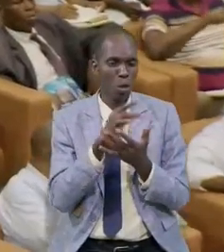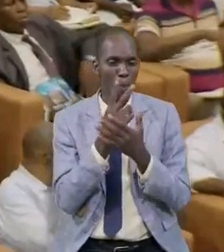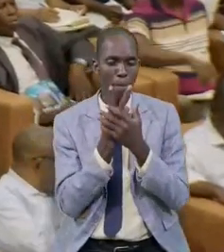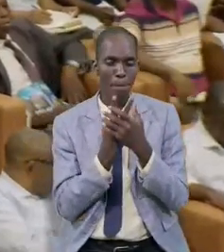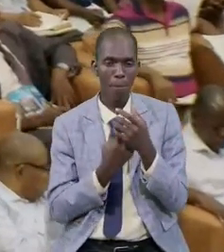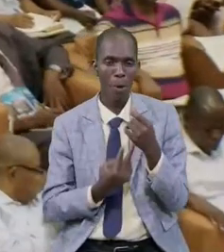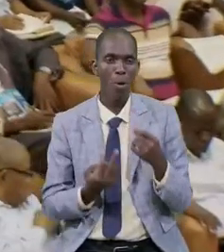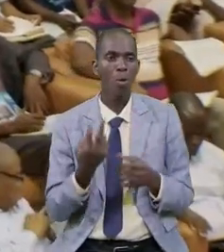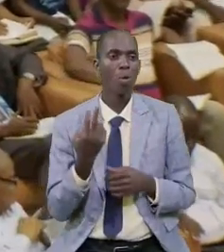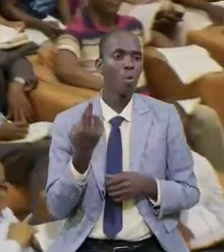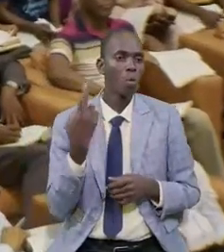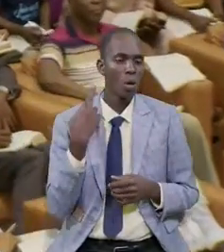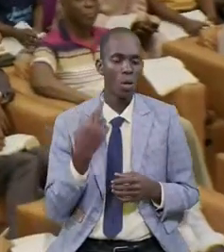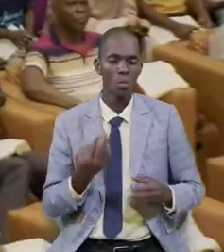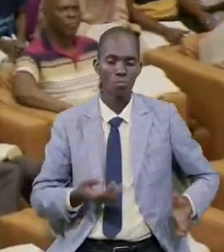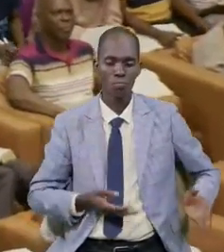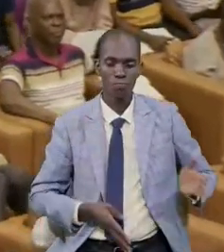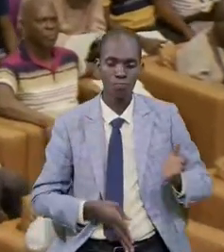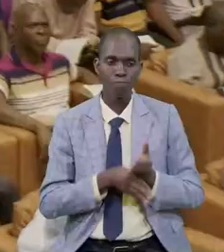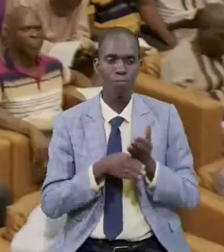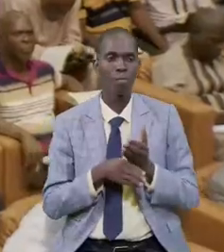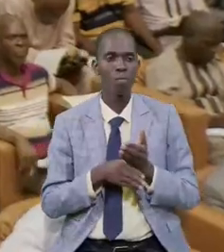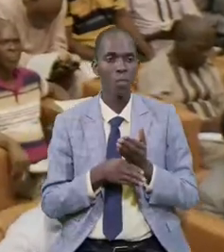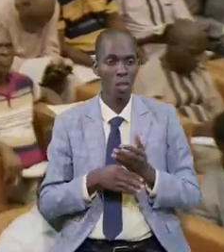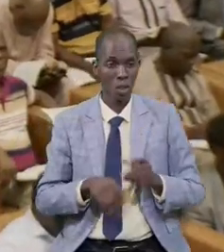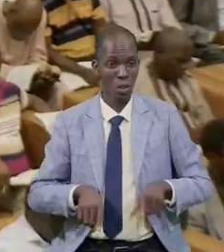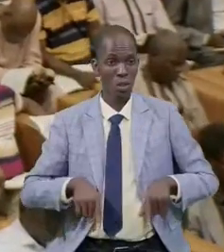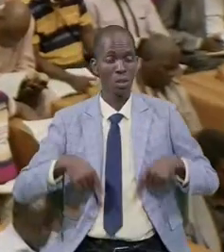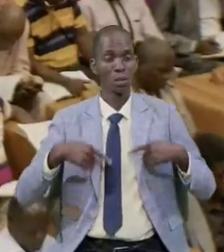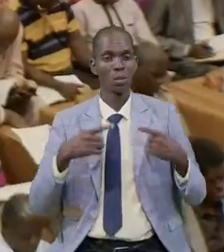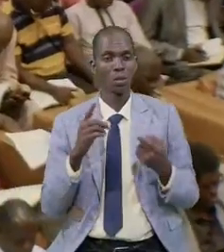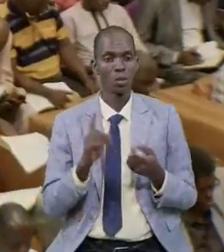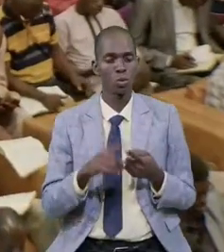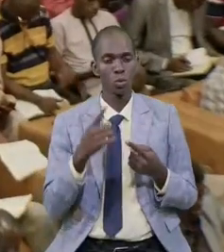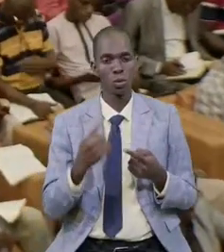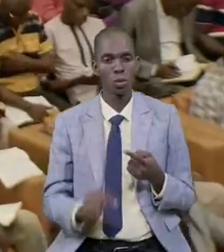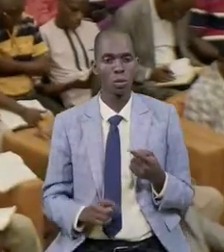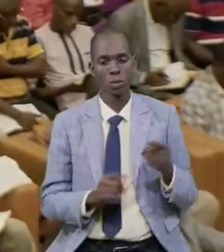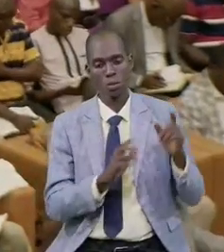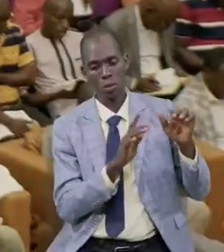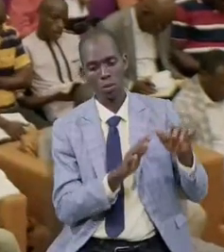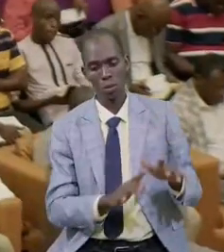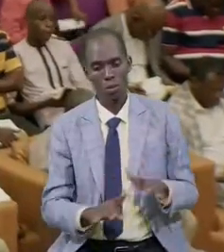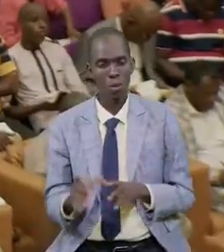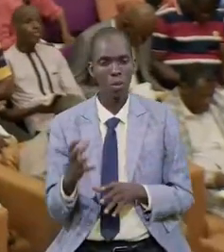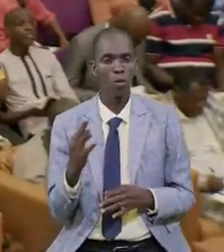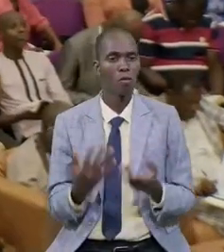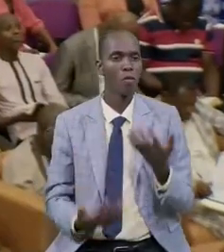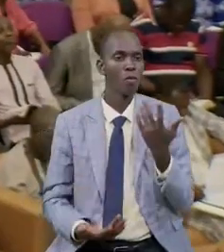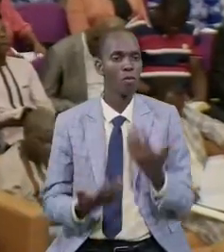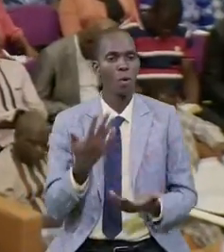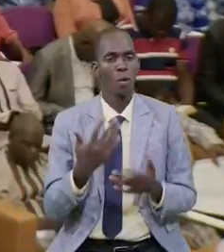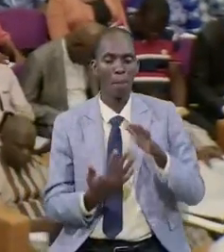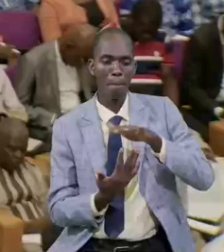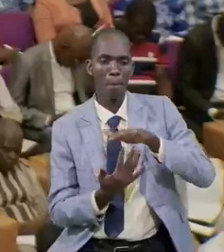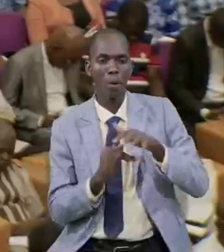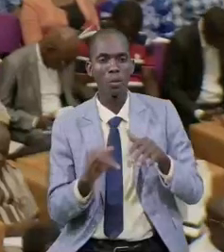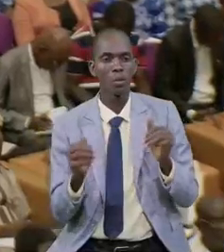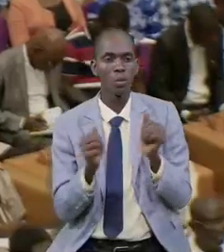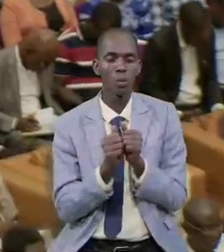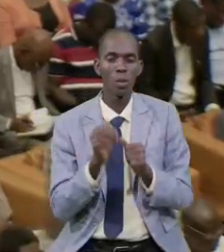furent tous les deux jetés vivants dans l'étang ardent de feu